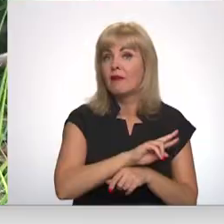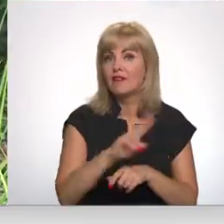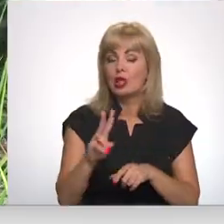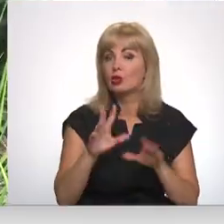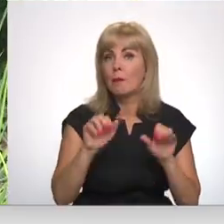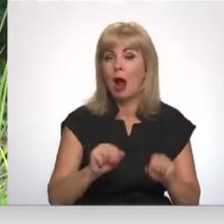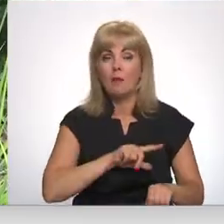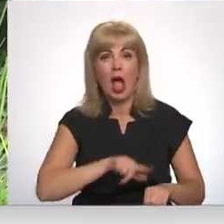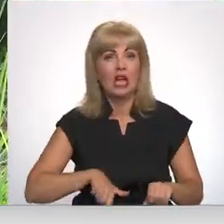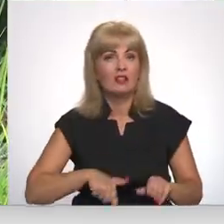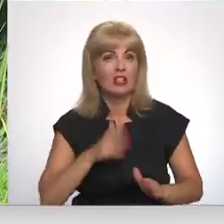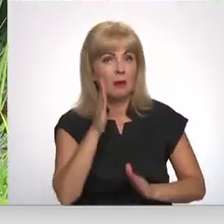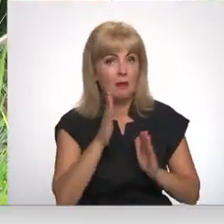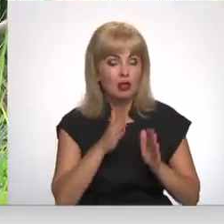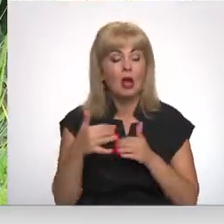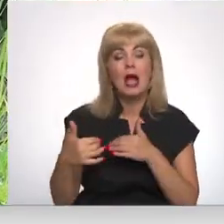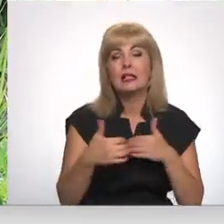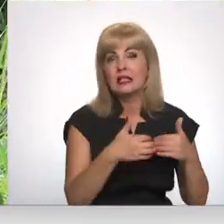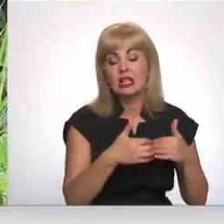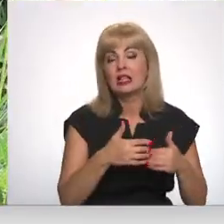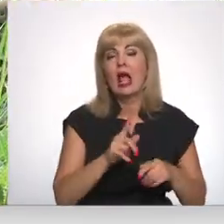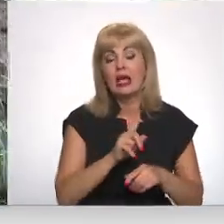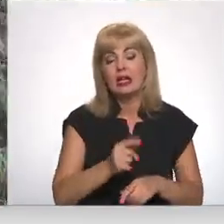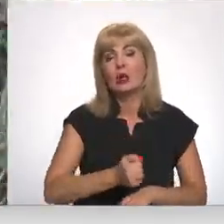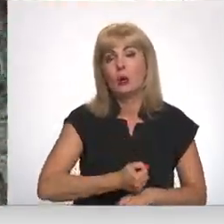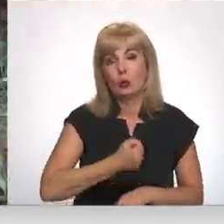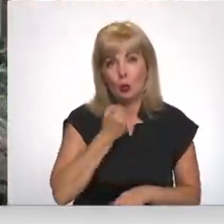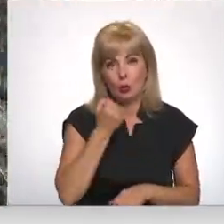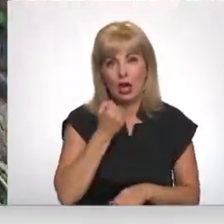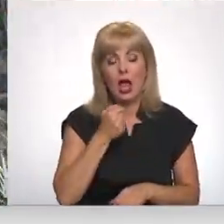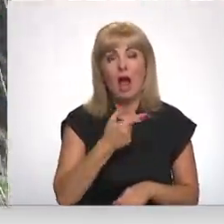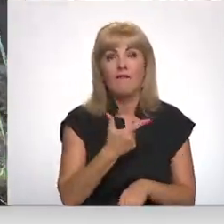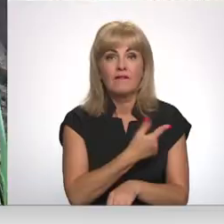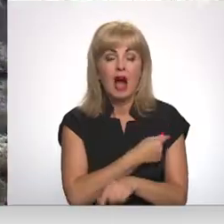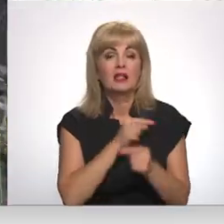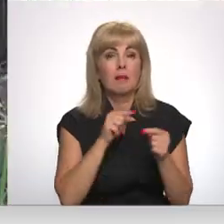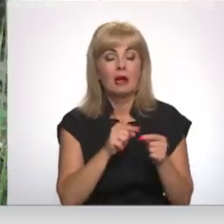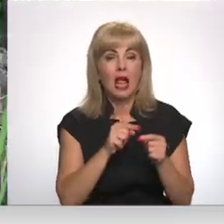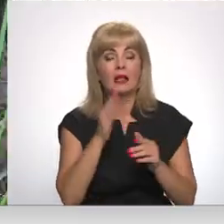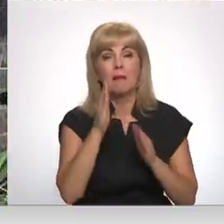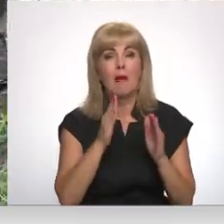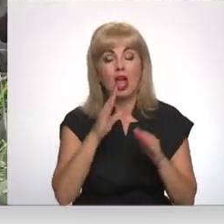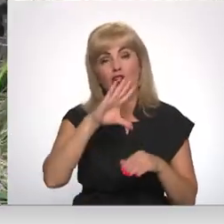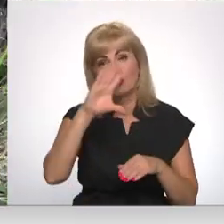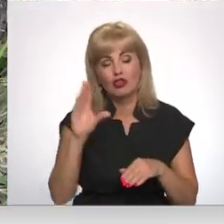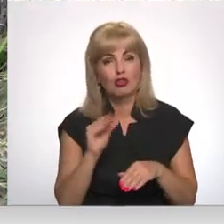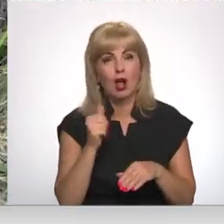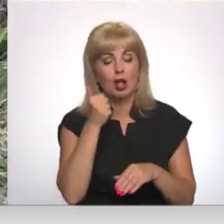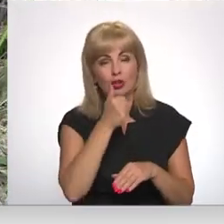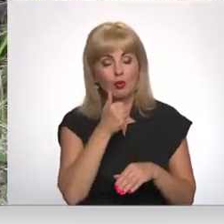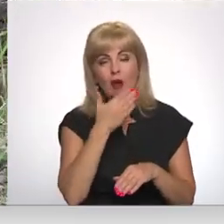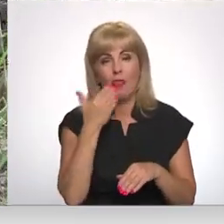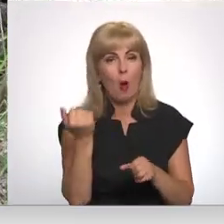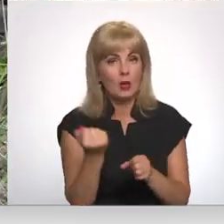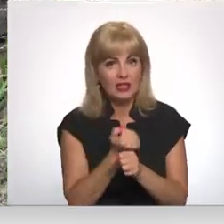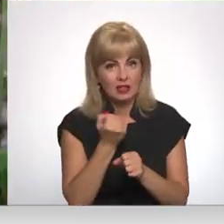pārņēmis Latvijas mežus, un ar to cīnīties esot ļoti grūti. Arī vakcīnas pret Āfrikas cūku mēri šobrīd vēl neesot